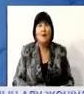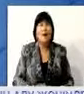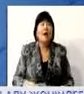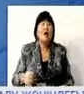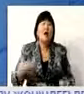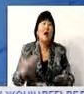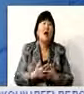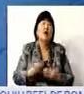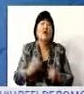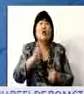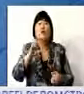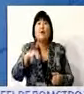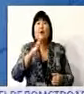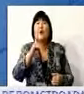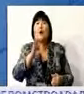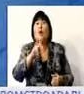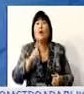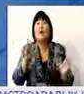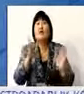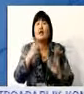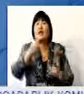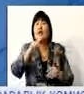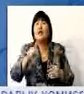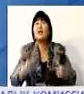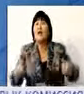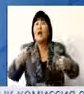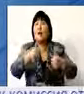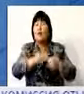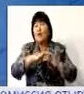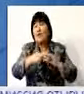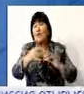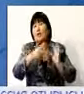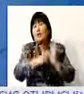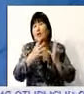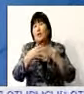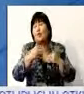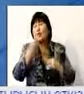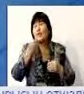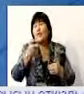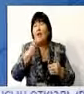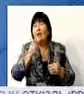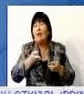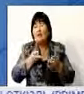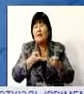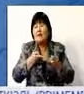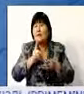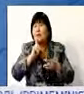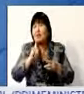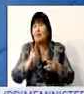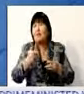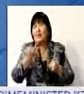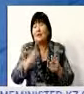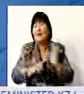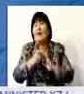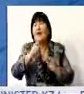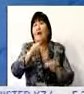Ақжолтай Ақпар Белкөл кенті табиғи газ желісіне қосылды. Елді мекендегі 700 отбасы от жағып, күл шығарудан құтылды. Сондай ақ